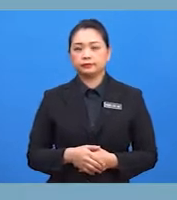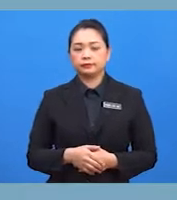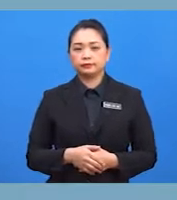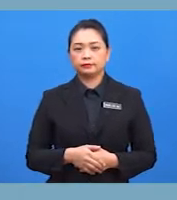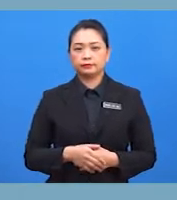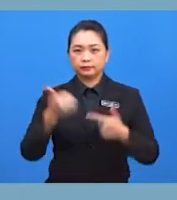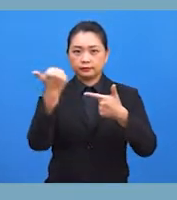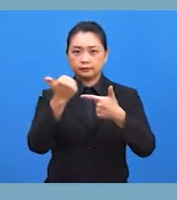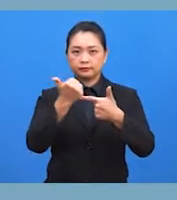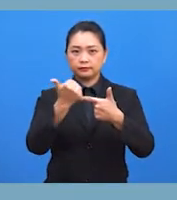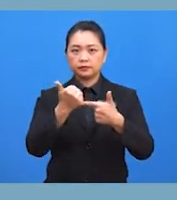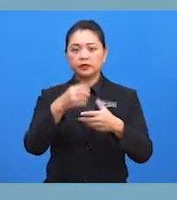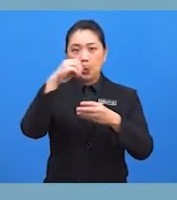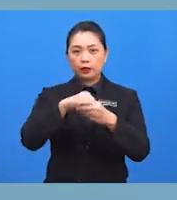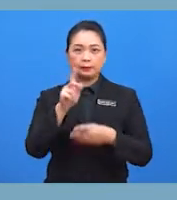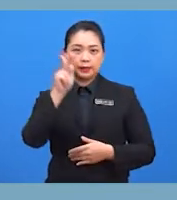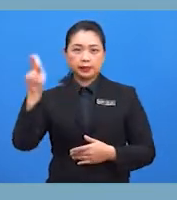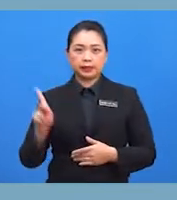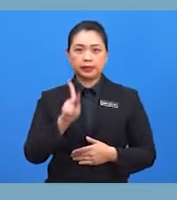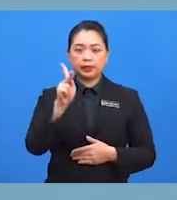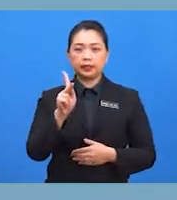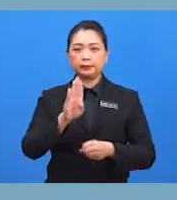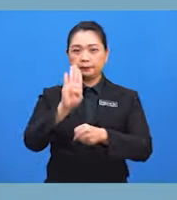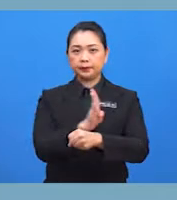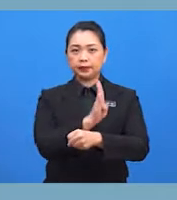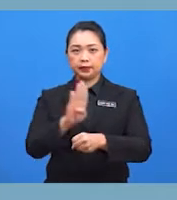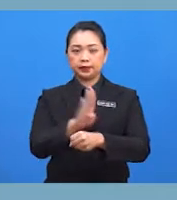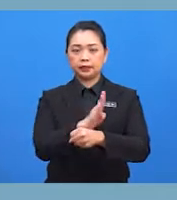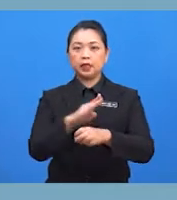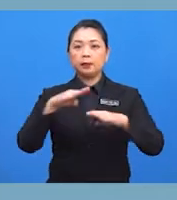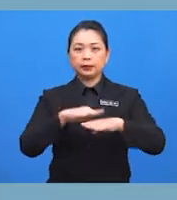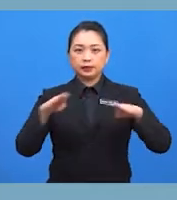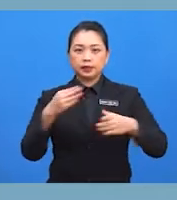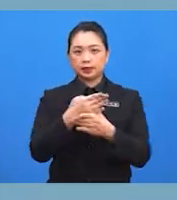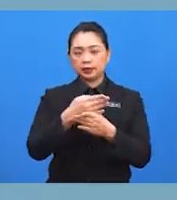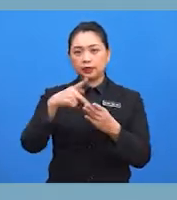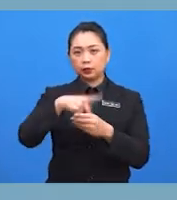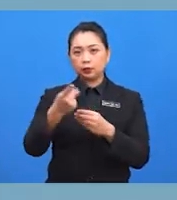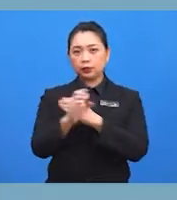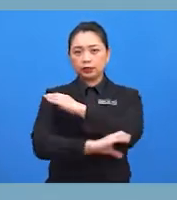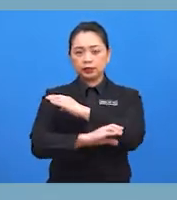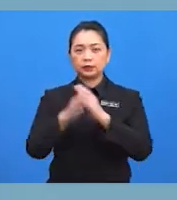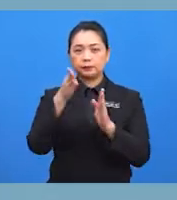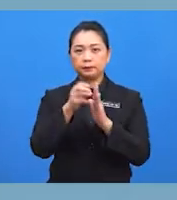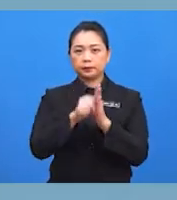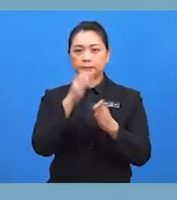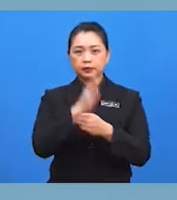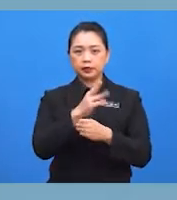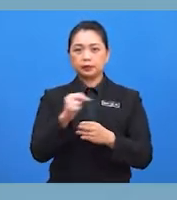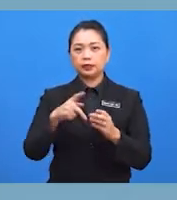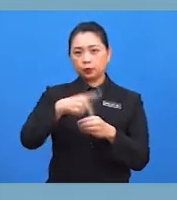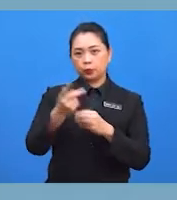Soalan yang kedua. Dalam kitaran perniagaan, perbezaan antara keluaran negara sebenar dengan keluaran negara